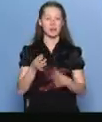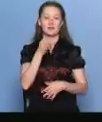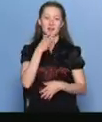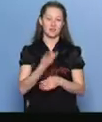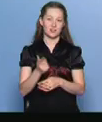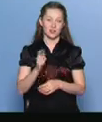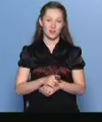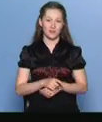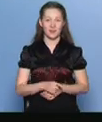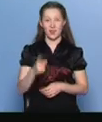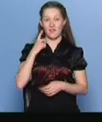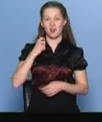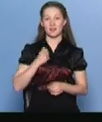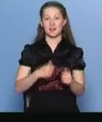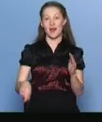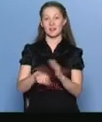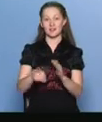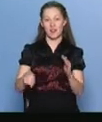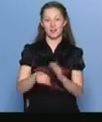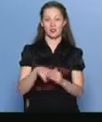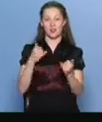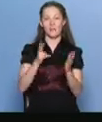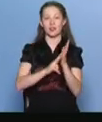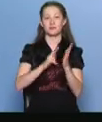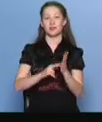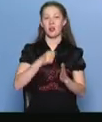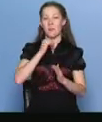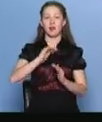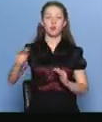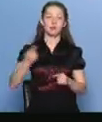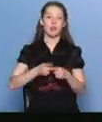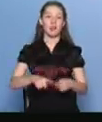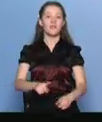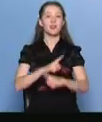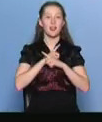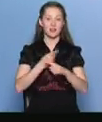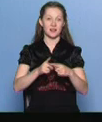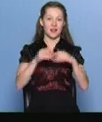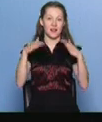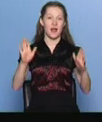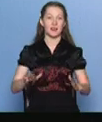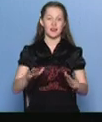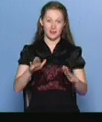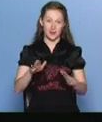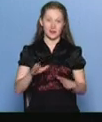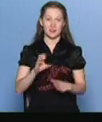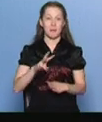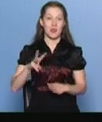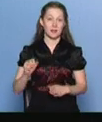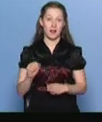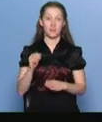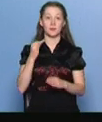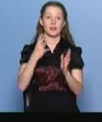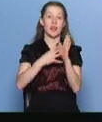понравилось. Военизированная эстафета для 80 подростков из кадетских классов – это финальный аккорд лагерной смены в лесной стране. 9 дней под